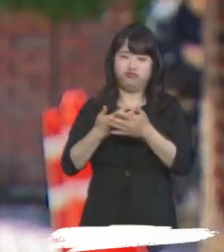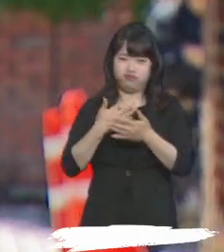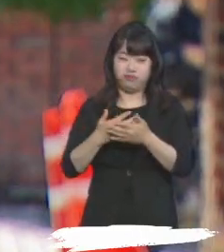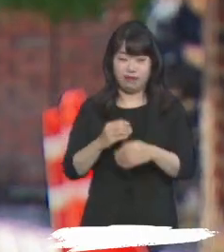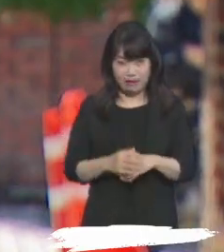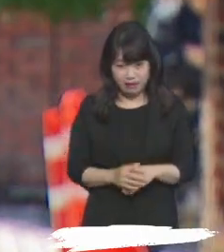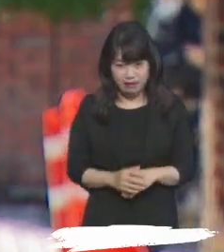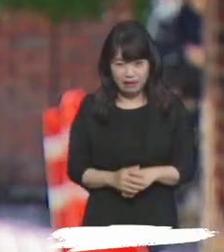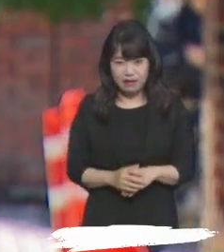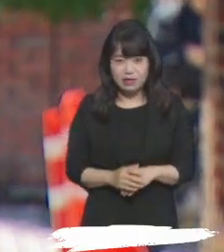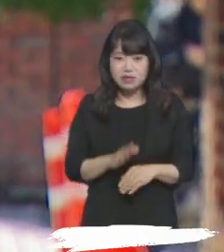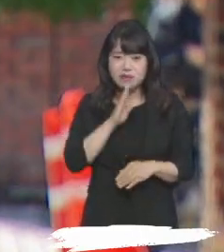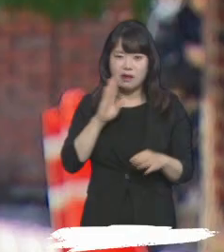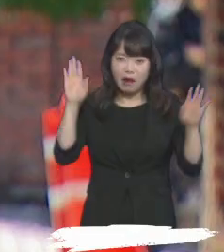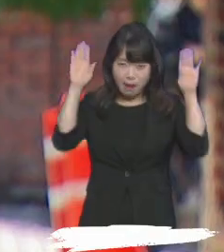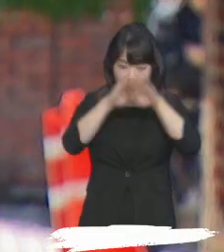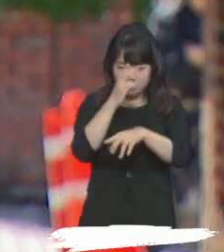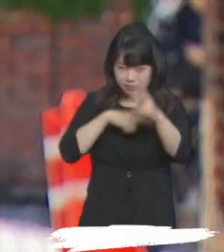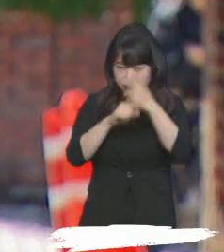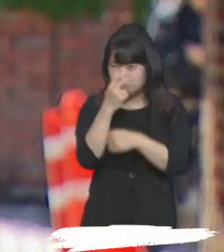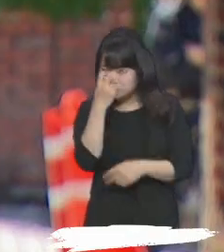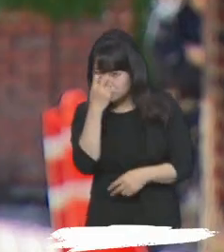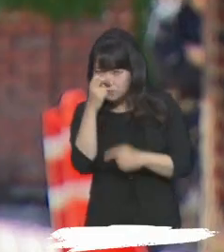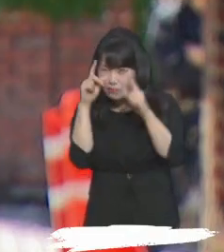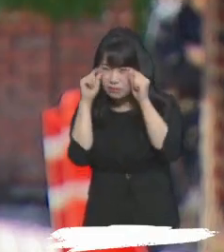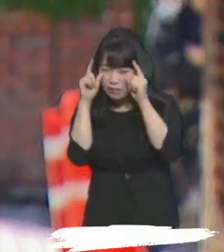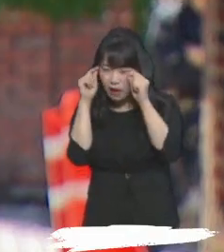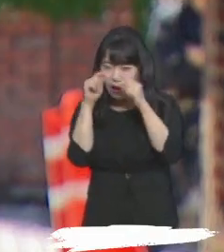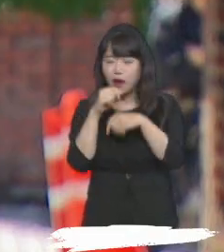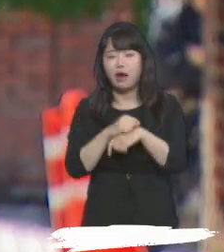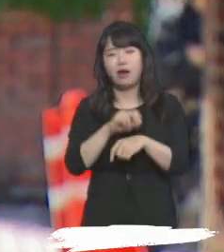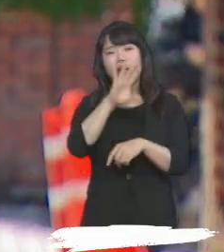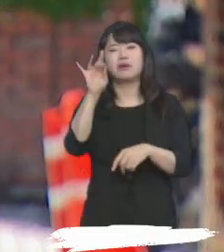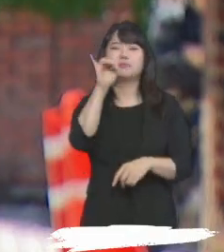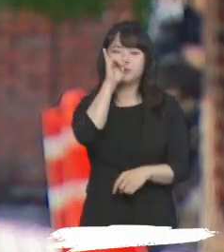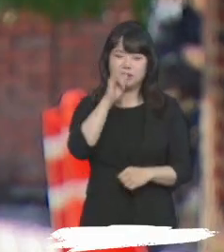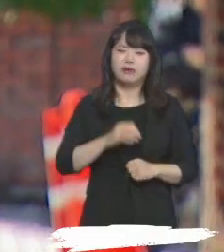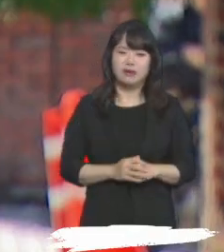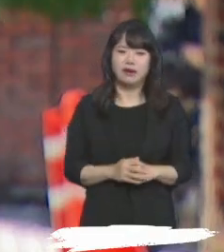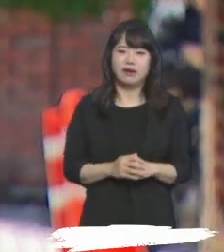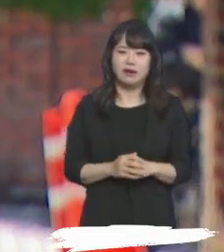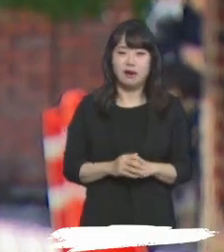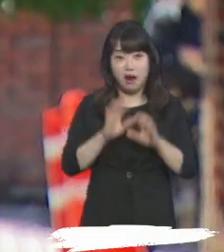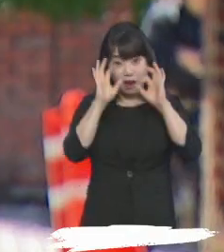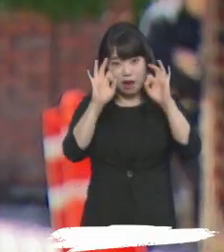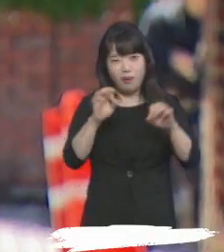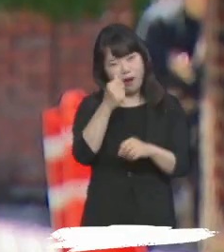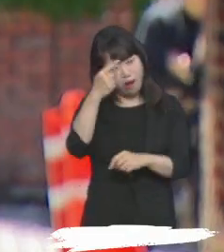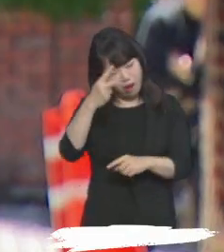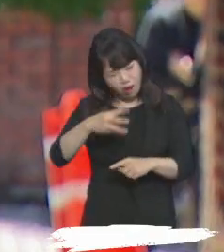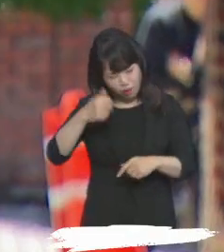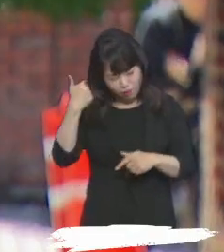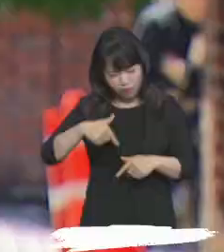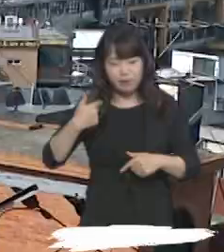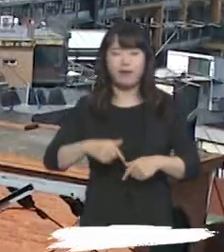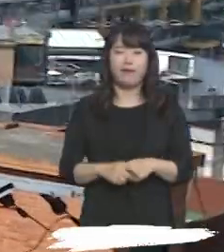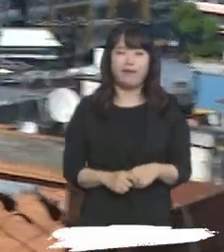불안해서 진짜 밤을 꼴딱 세우고 아침에 그냥 못 자고 일어날 때도 그런 정도 한두 번이 아니에요. 한두